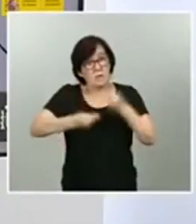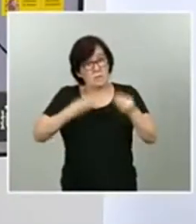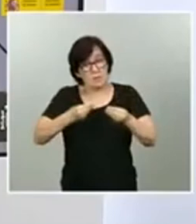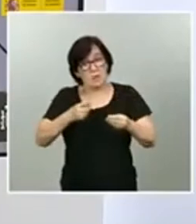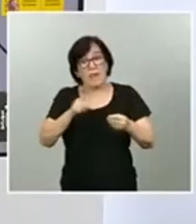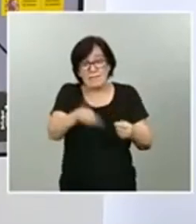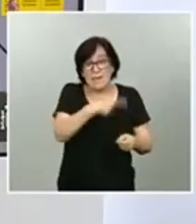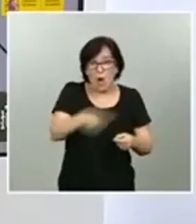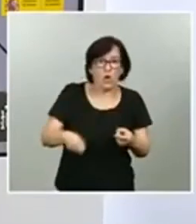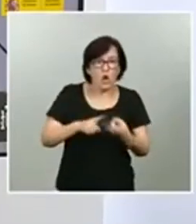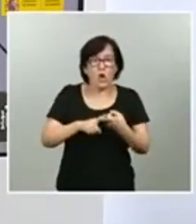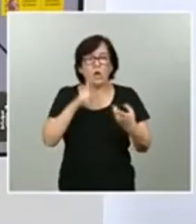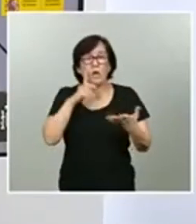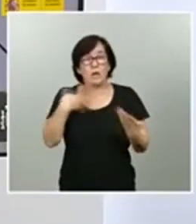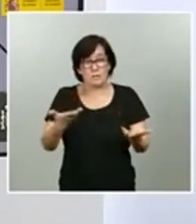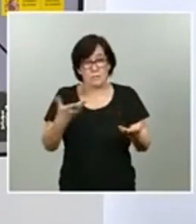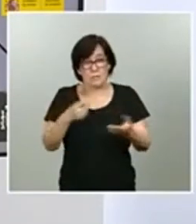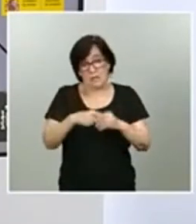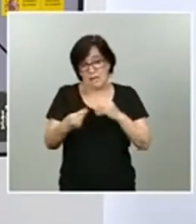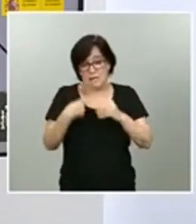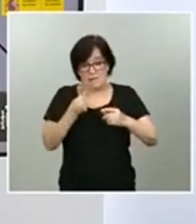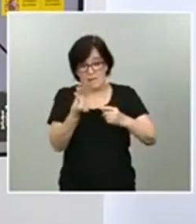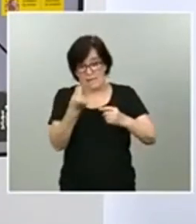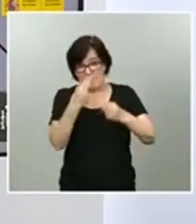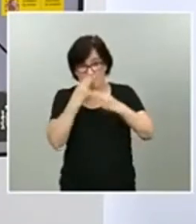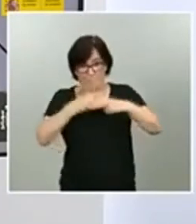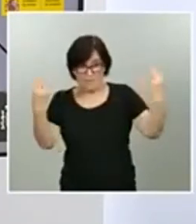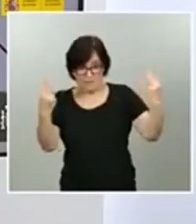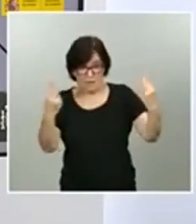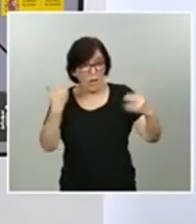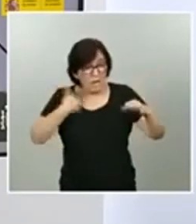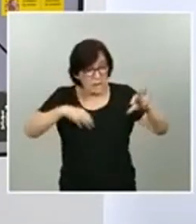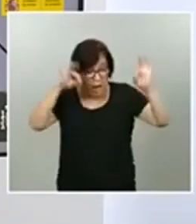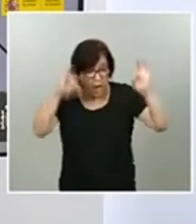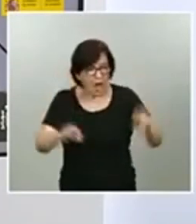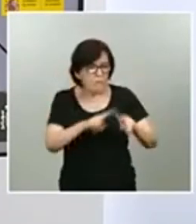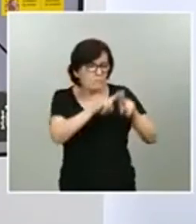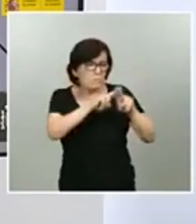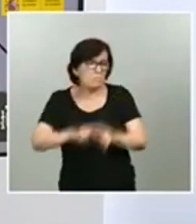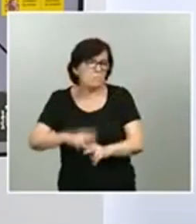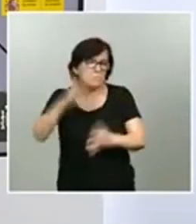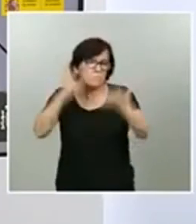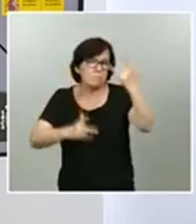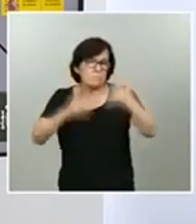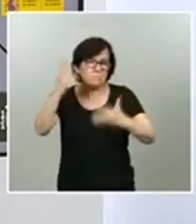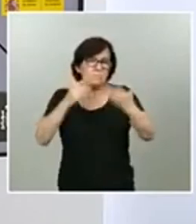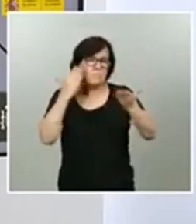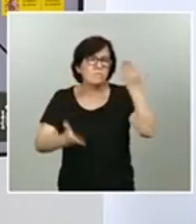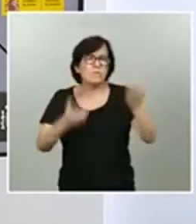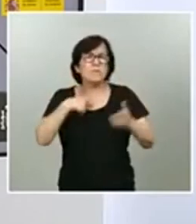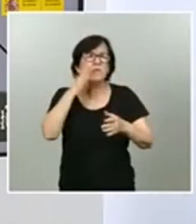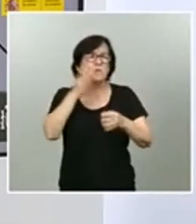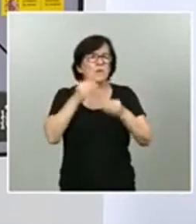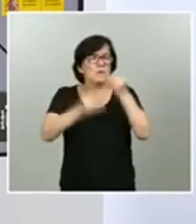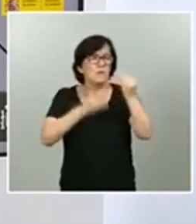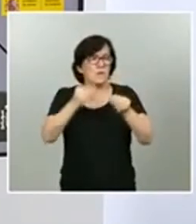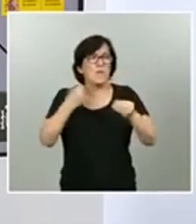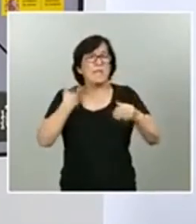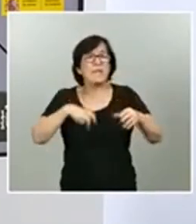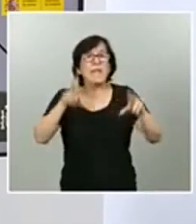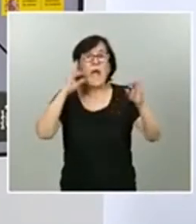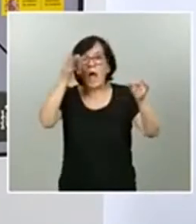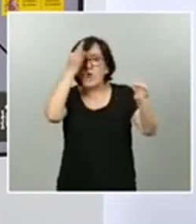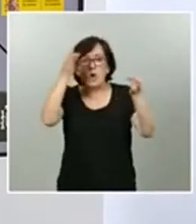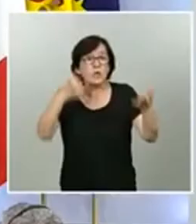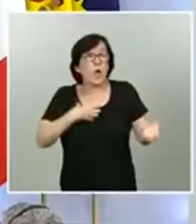questa valutazione in termini di convenienza o non convenienza, ma ripeto, concreta, non in astratto, claro, una vez se concrete, no podemos